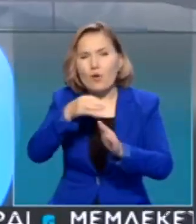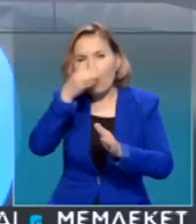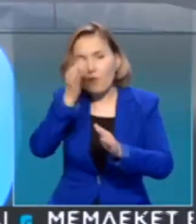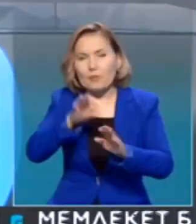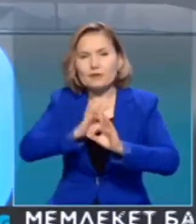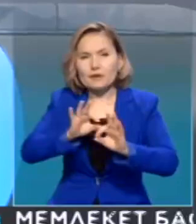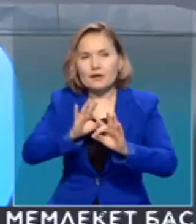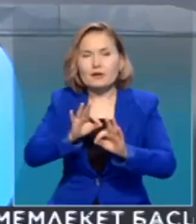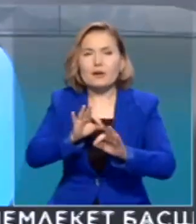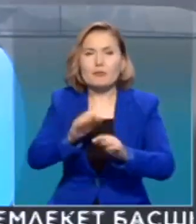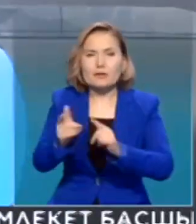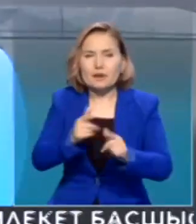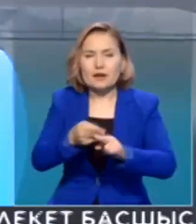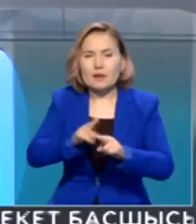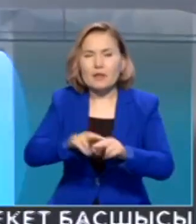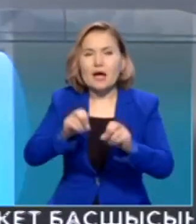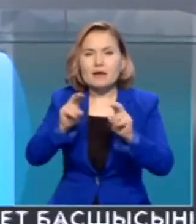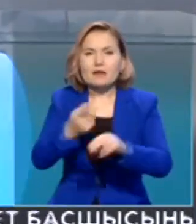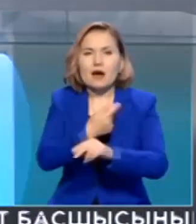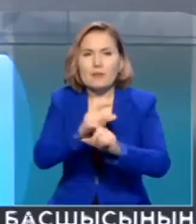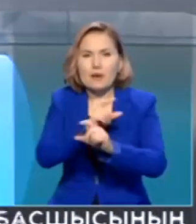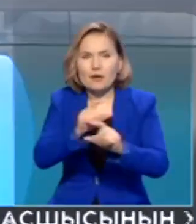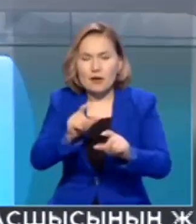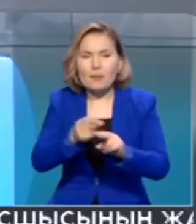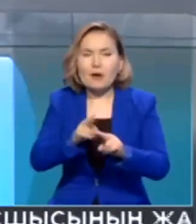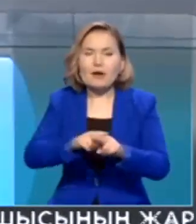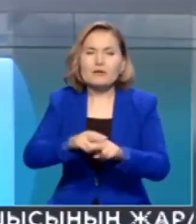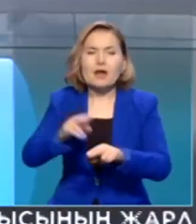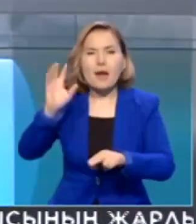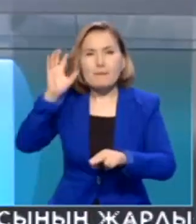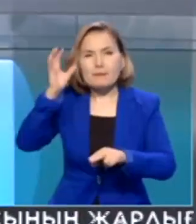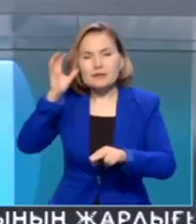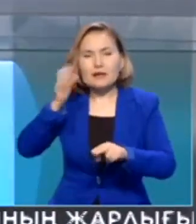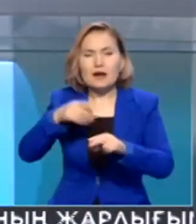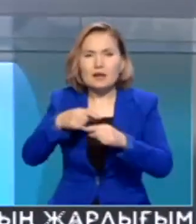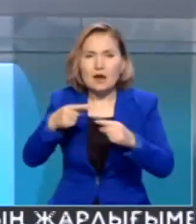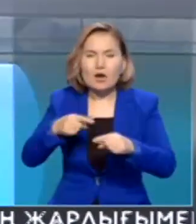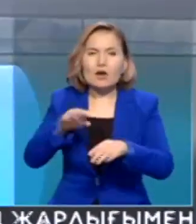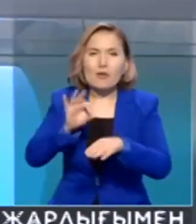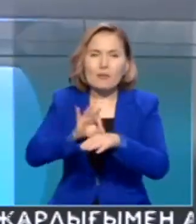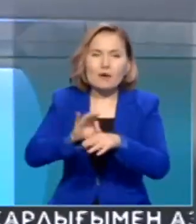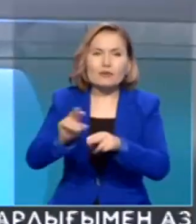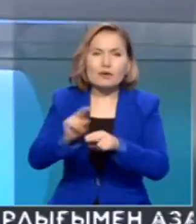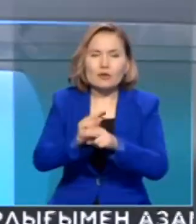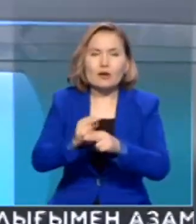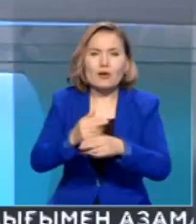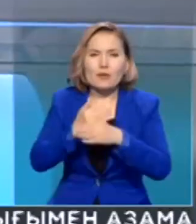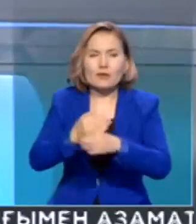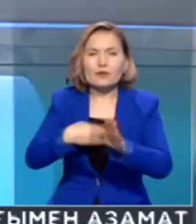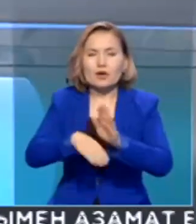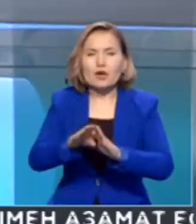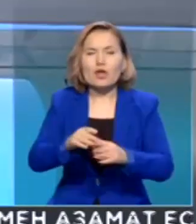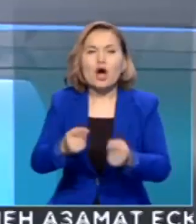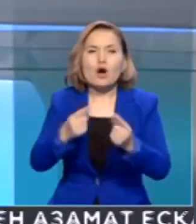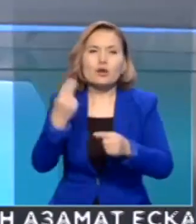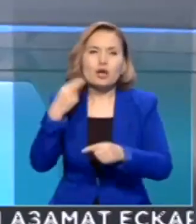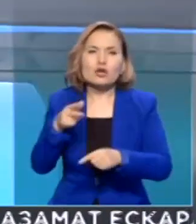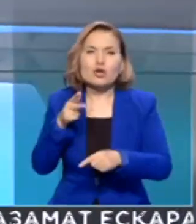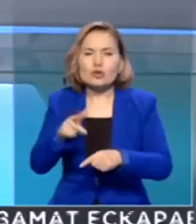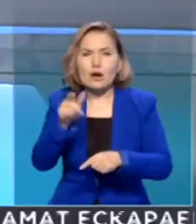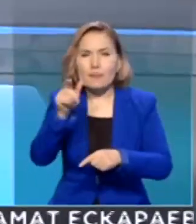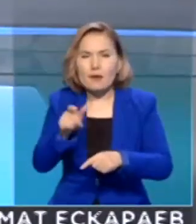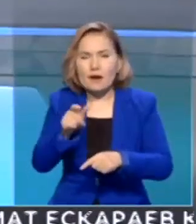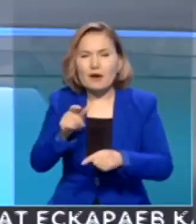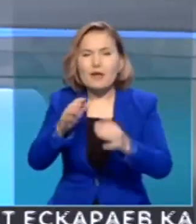елдің Дюфель қаласының арнайы ауруханасының дәрігерлері мәлімдеді. Себебі осы емдеу мекемесі Ұлыбританиядан 3000 адамның